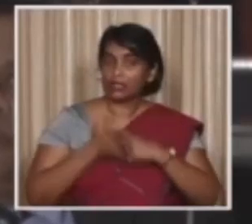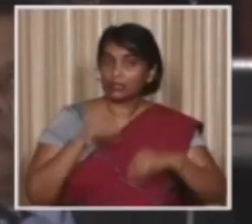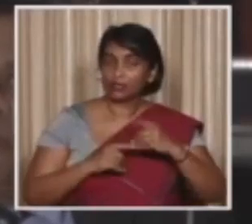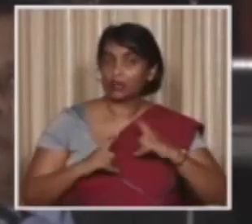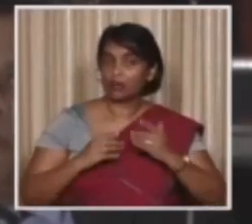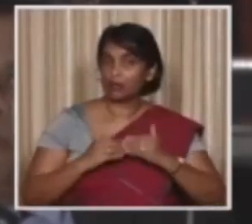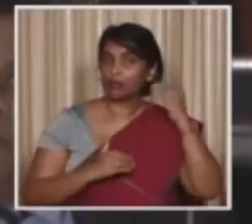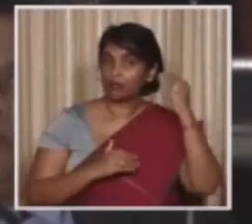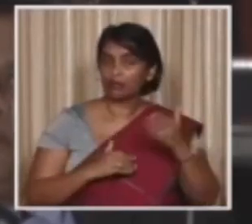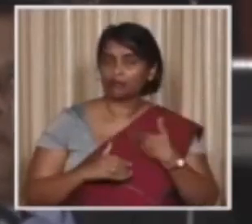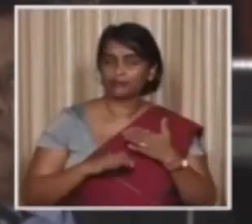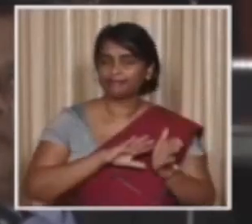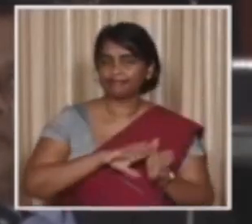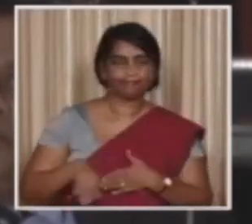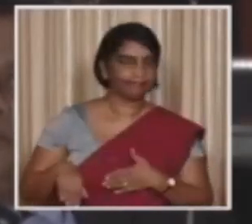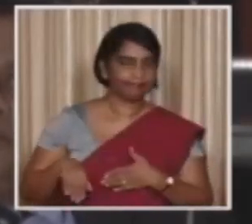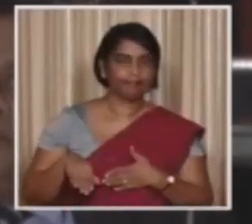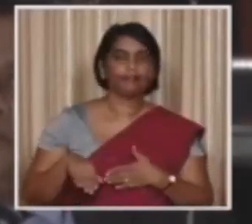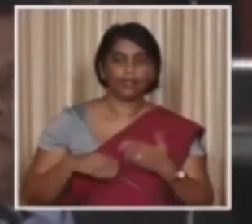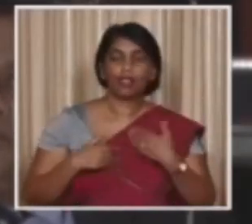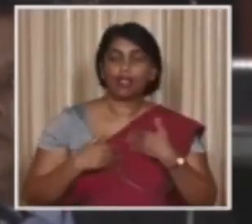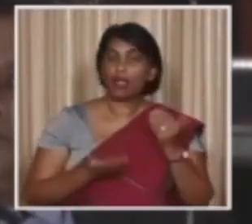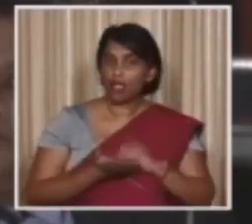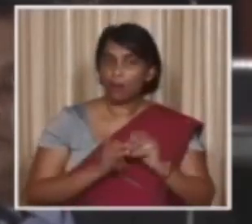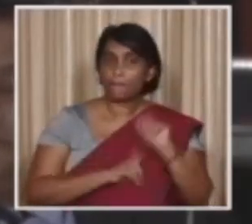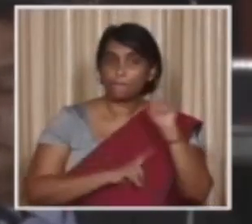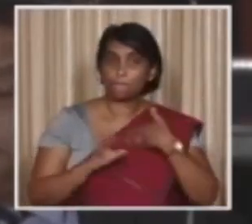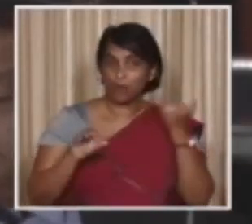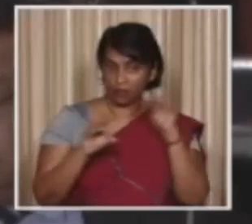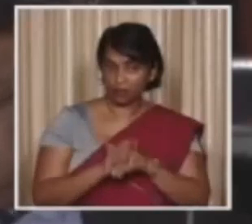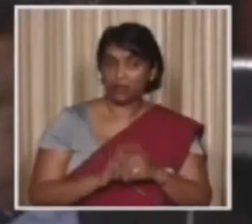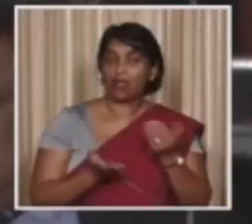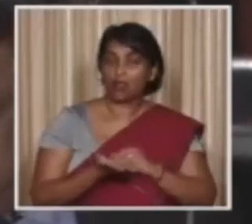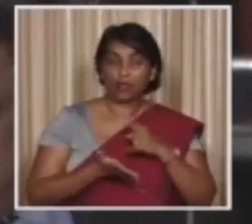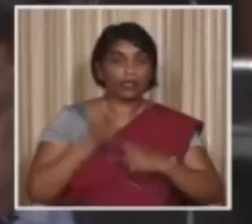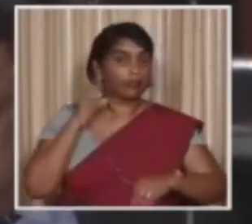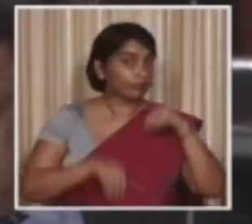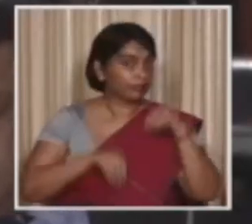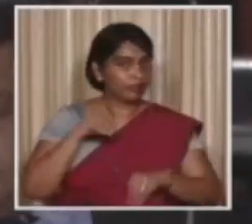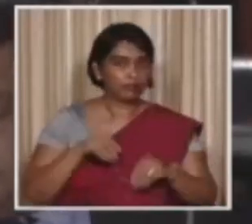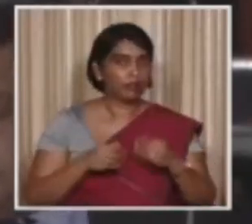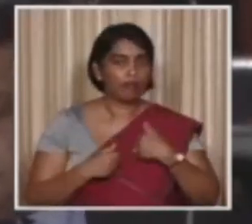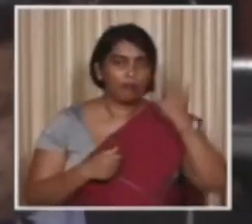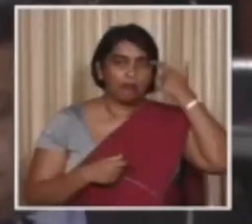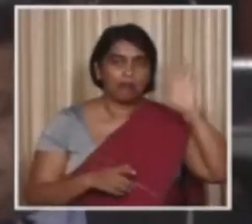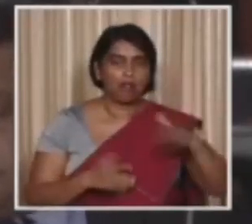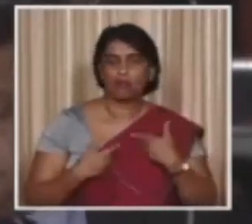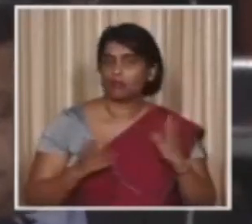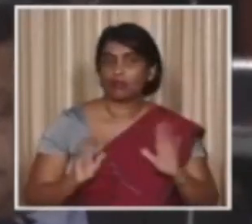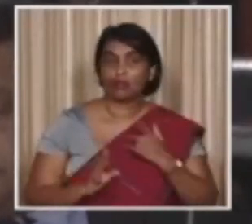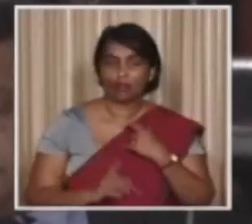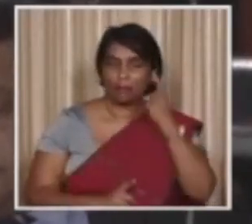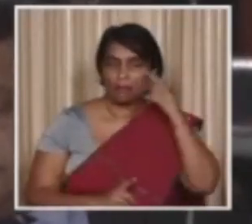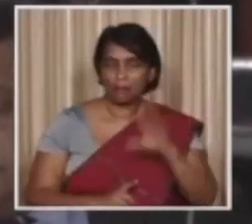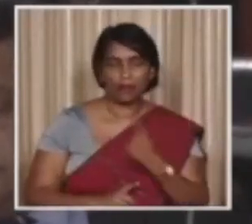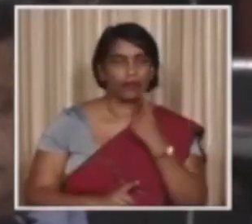අනාගතය පැත්තකට දාලා තියෙනවා. ආපහු පාර්ලිමේන්තු වෙන්න, ආපහු දේශපාලනය කරන්න. එහෙම අපේ බලාපොරොත්තුවක් නැහැ. හැබැයි අපේ බලාපොරොත්තුවක්